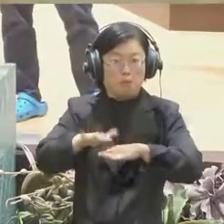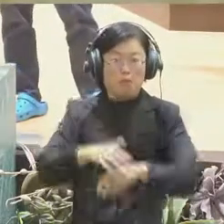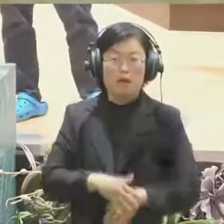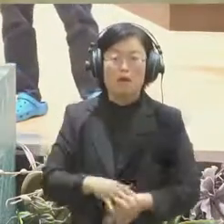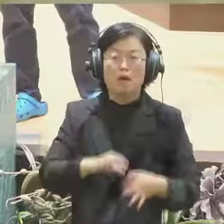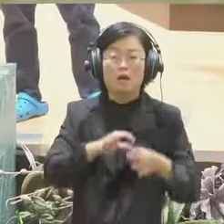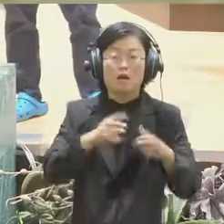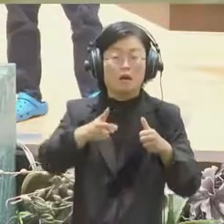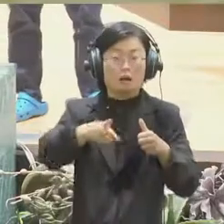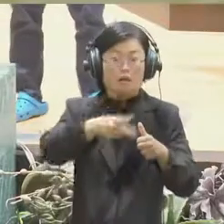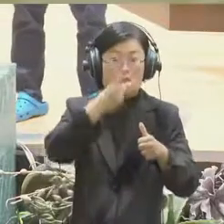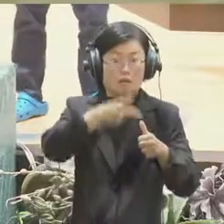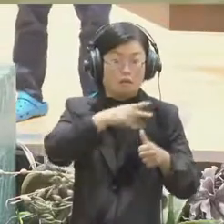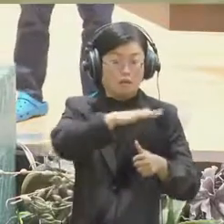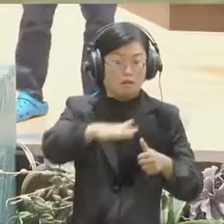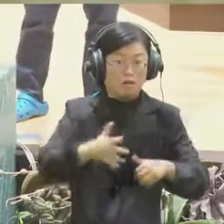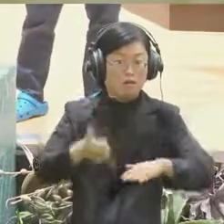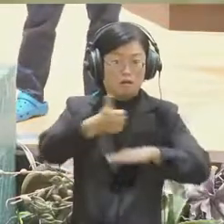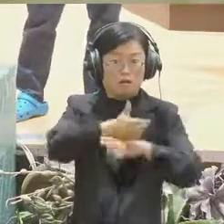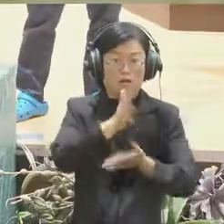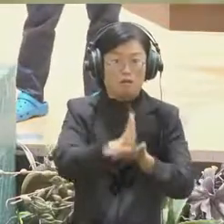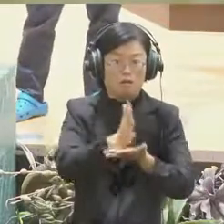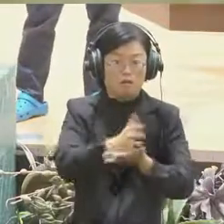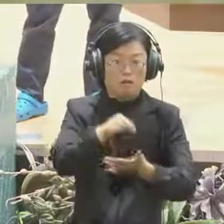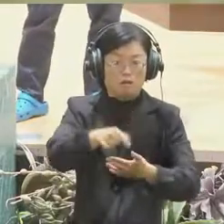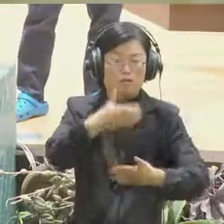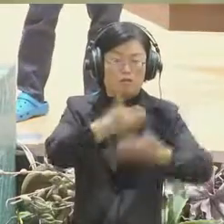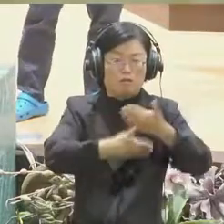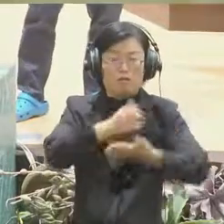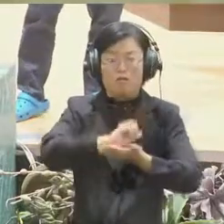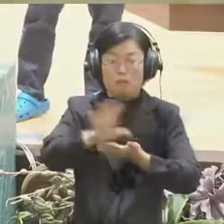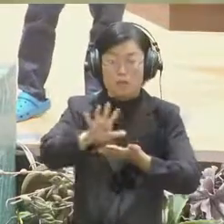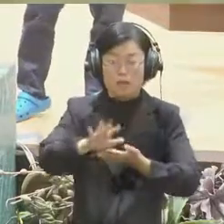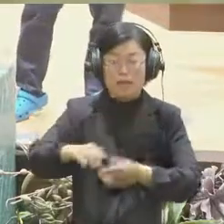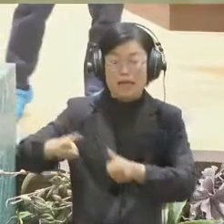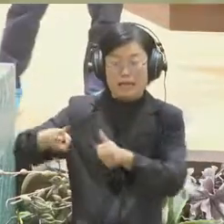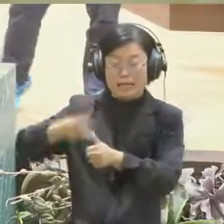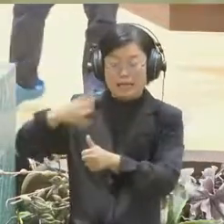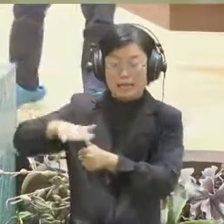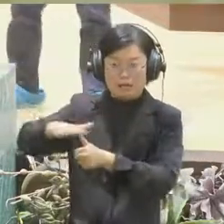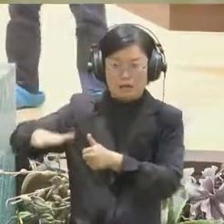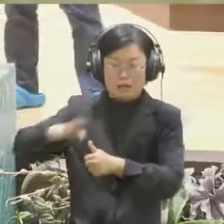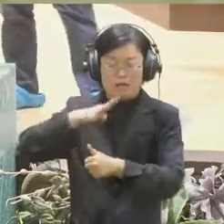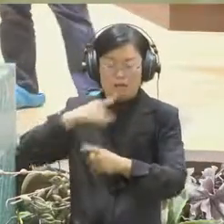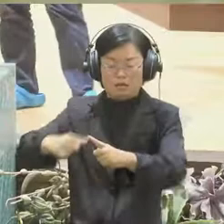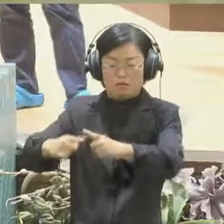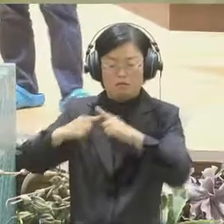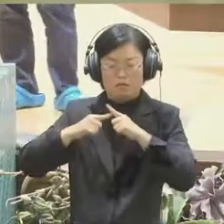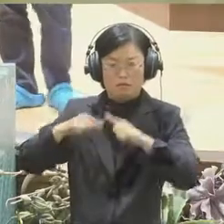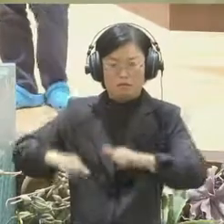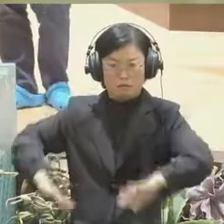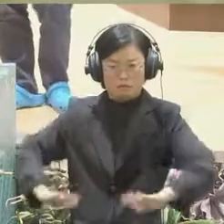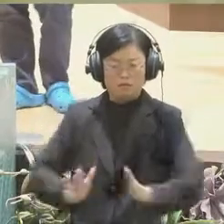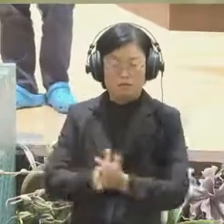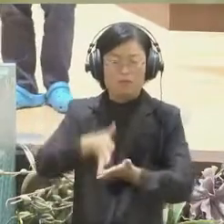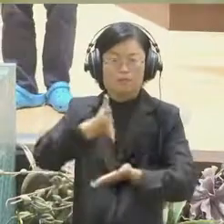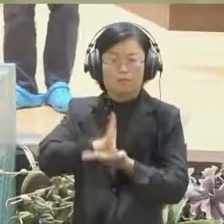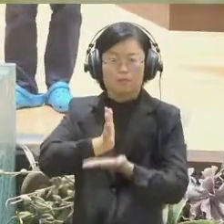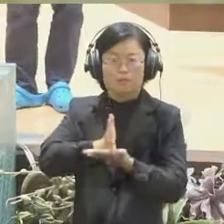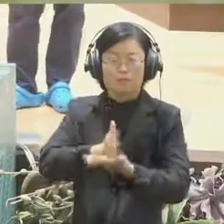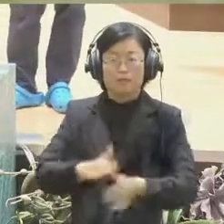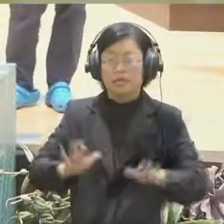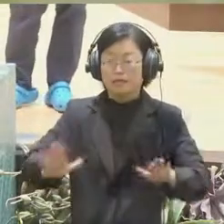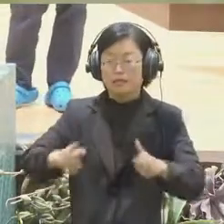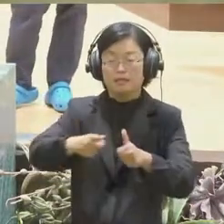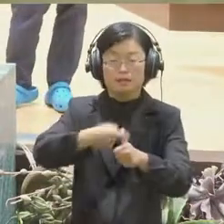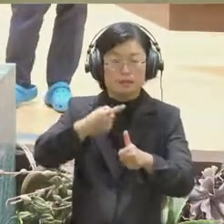者他會由遠端即時參與然後第三場才是由現場那我們接下來的部分我們可能就先看